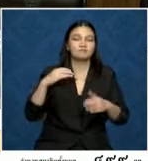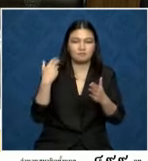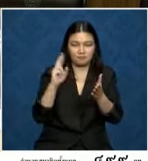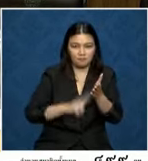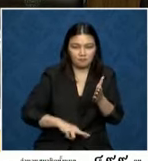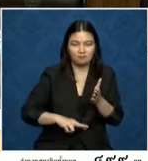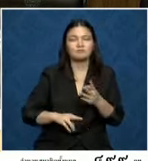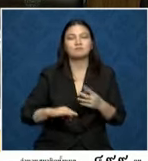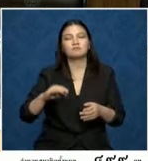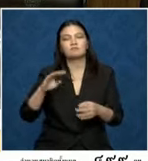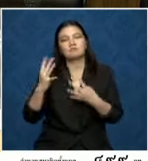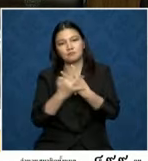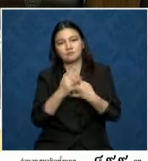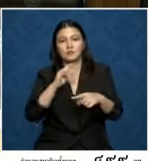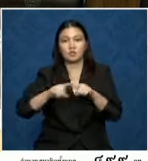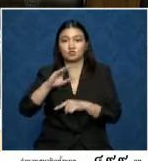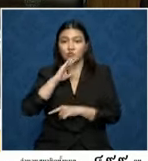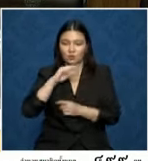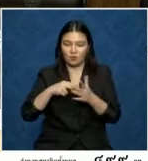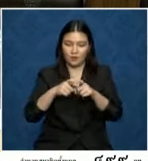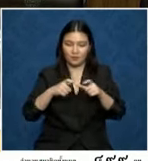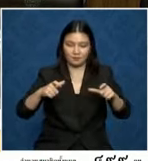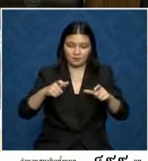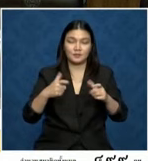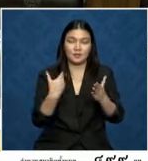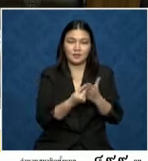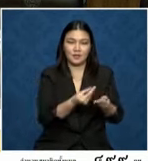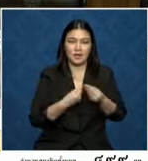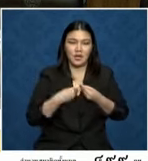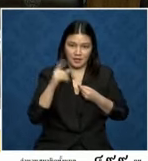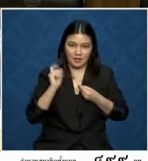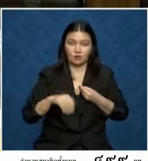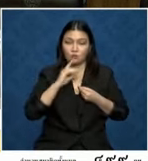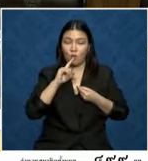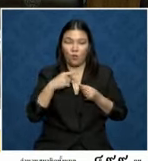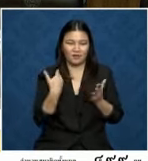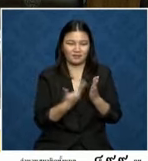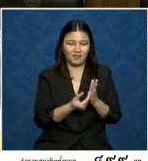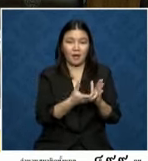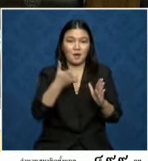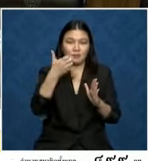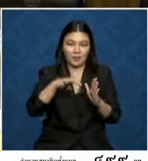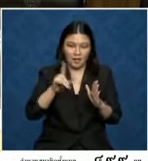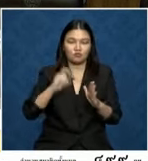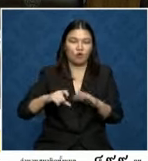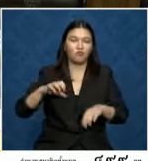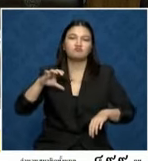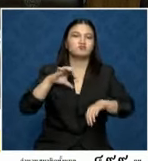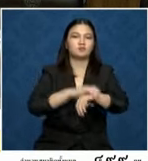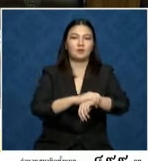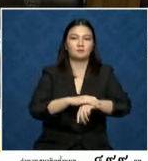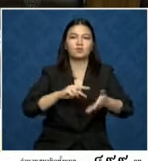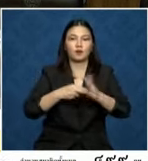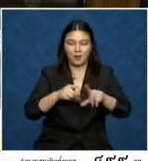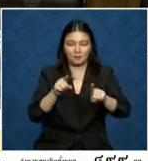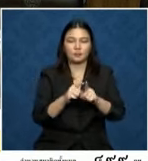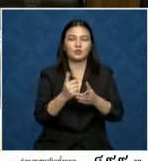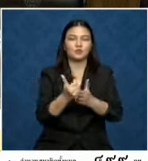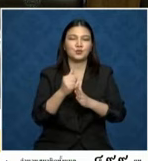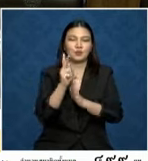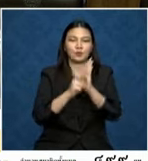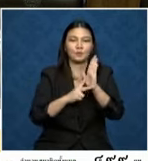ให้แก่ผู้ที่ได้รับเช็คว่าได้รับเงินอย่างแน่นอนแล้วก็เพื่อที่จะส่งเสริมการใช้เช็คในการทำธุรกรรมเนื่องจากว่า